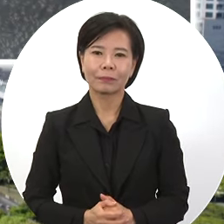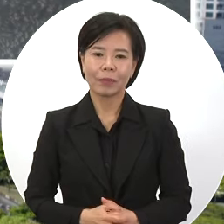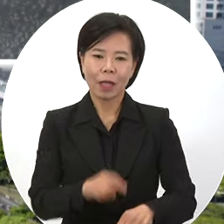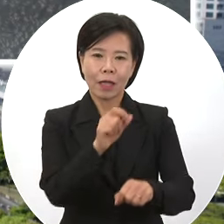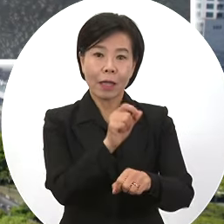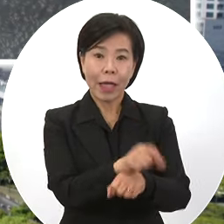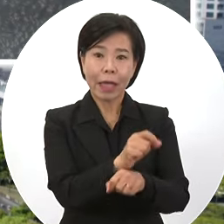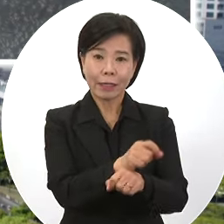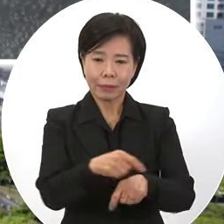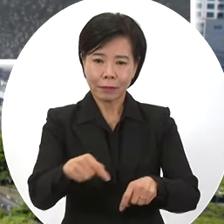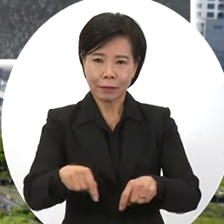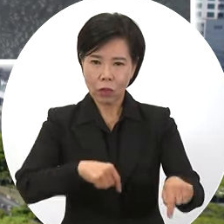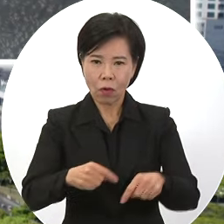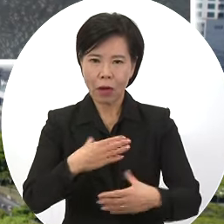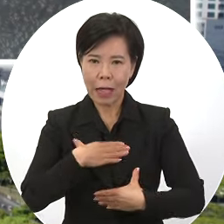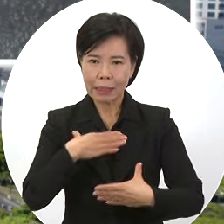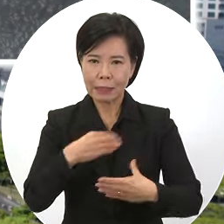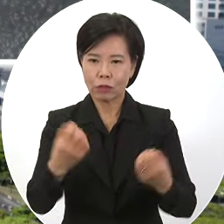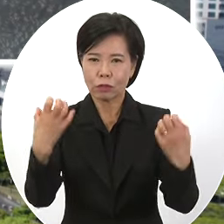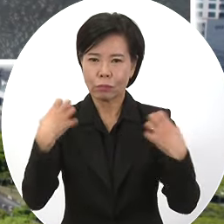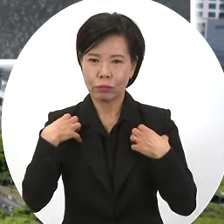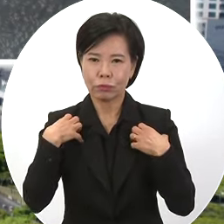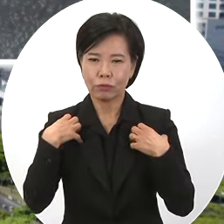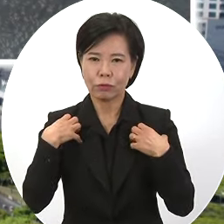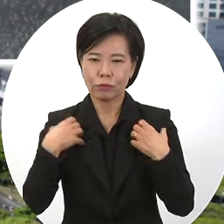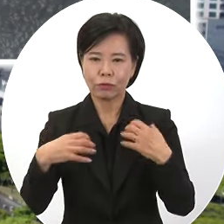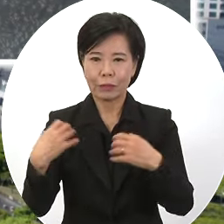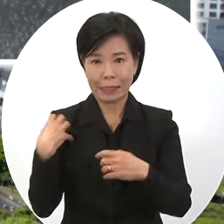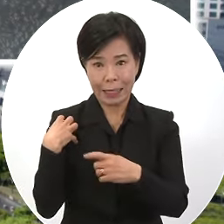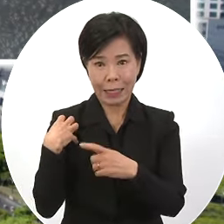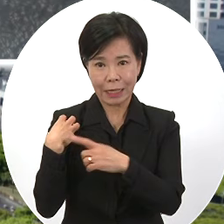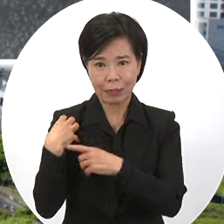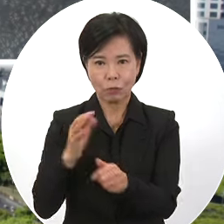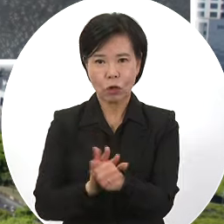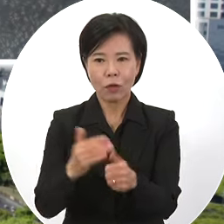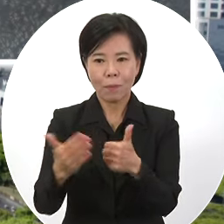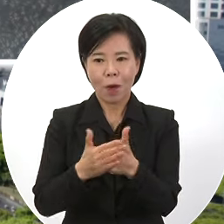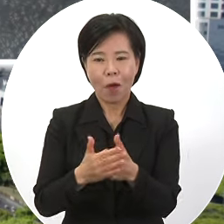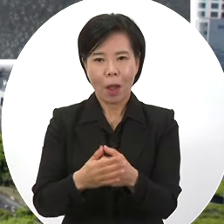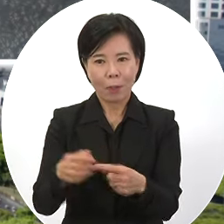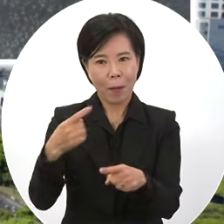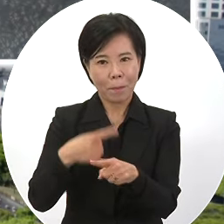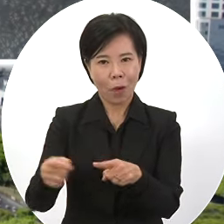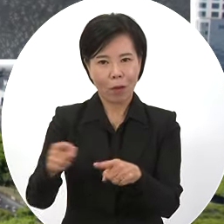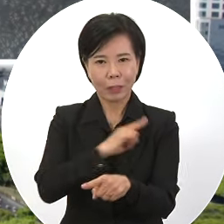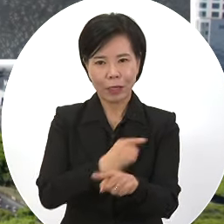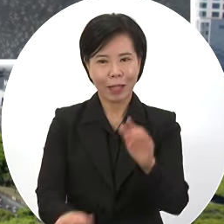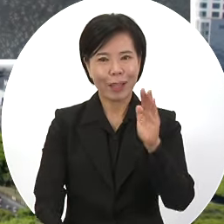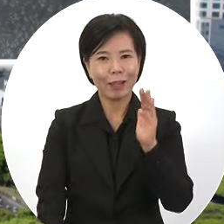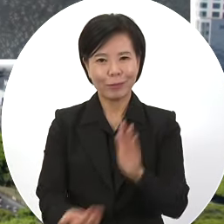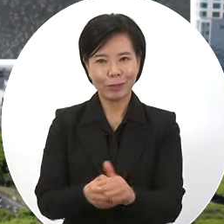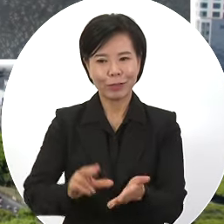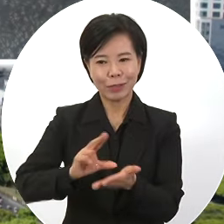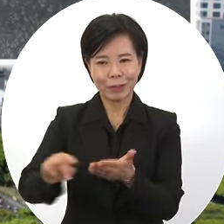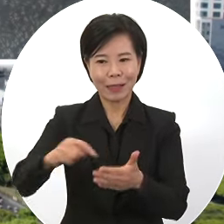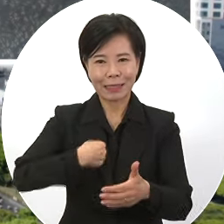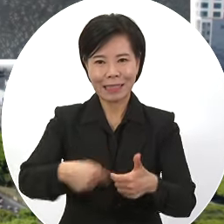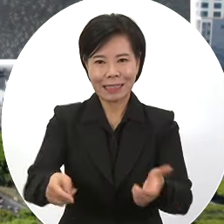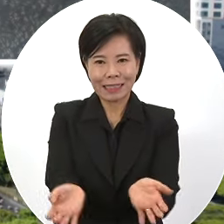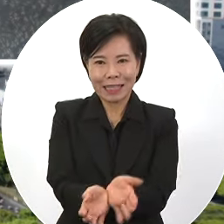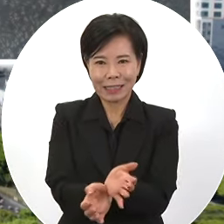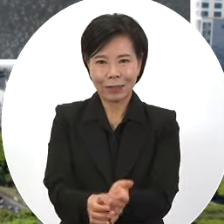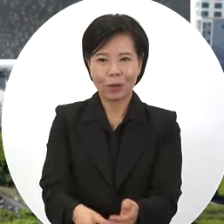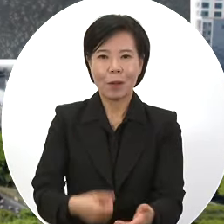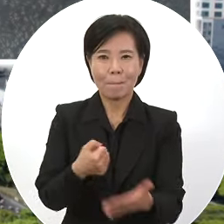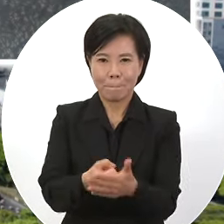제주특별자치도가 행정안전부 주관 우수지역금융협력 모델 사업 평가에서 최우수 지방자치단체로